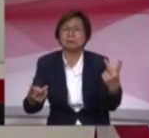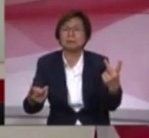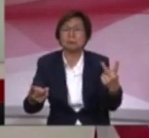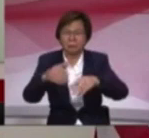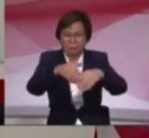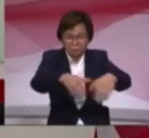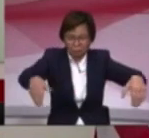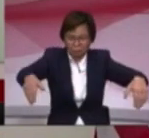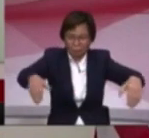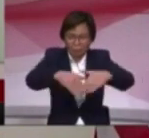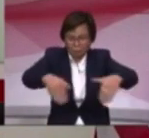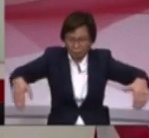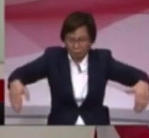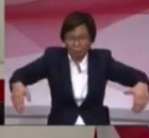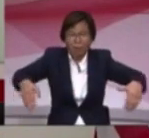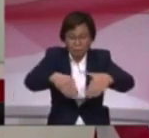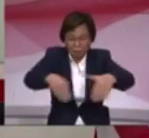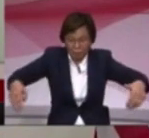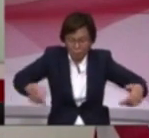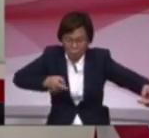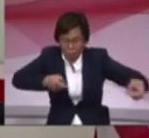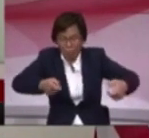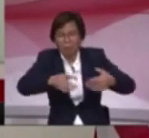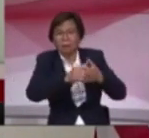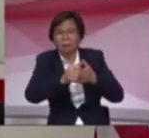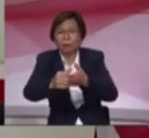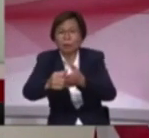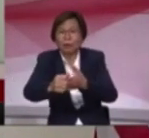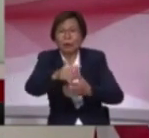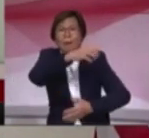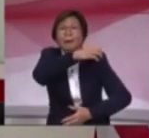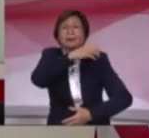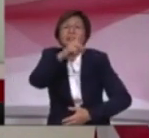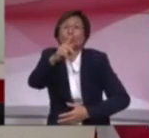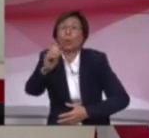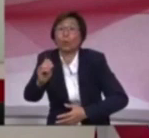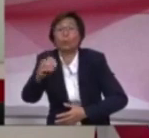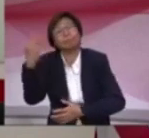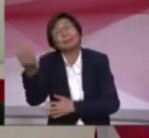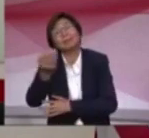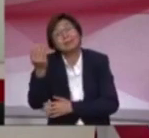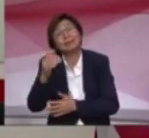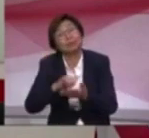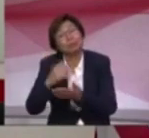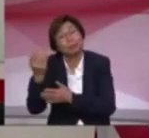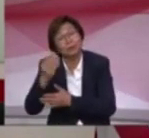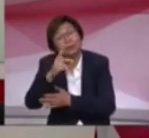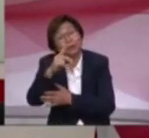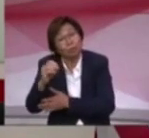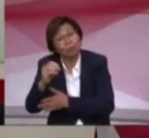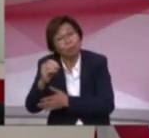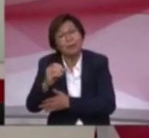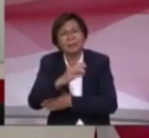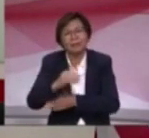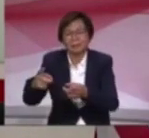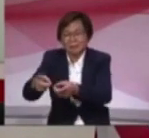sempadan daerah pentadbiran yang diketuai oleh pegawai daerah, itu normal lah daerah, dan satu lagi adalah daerah